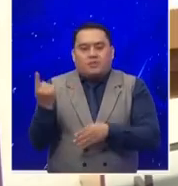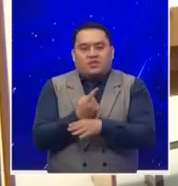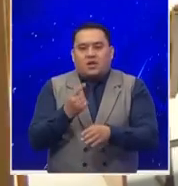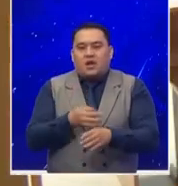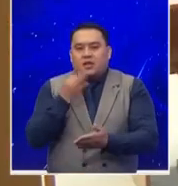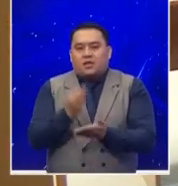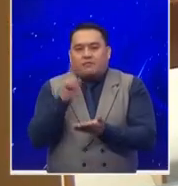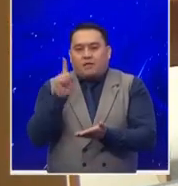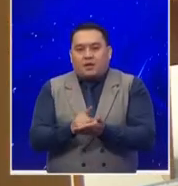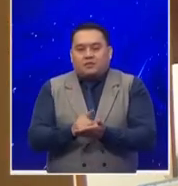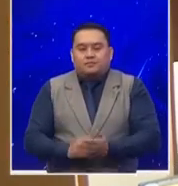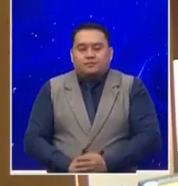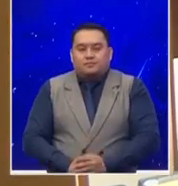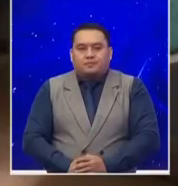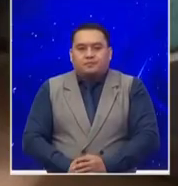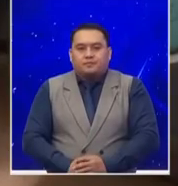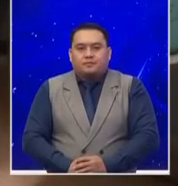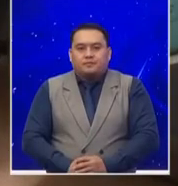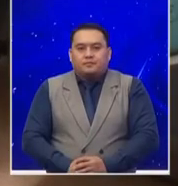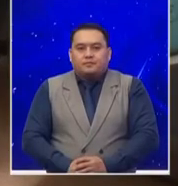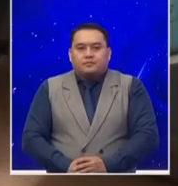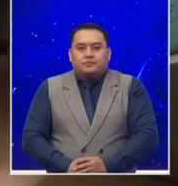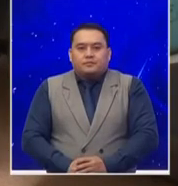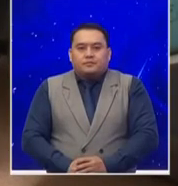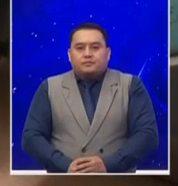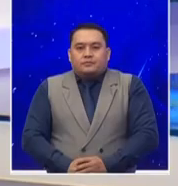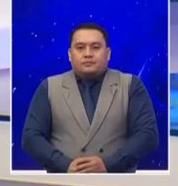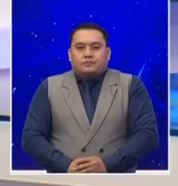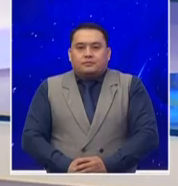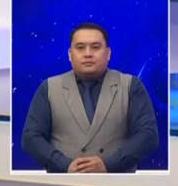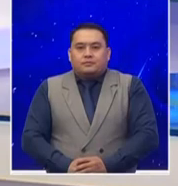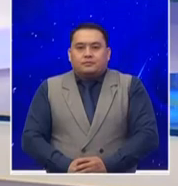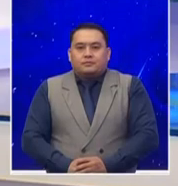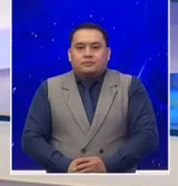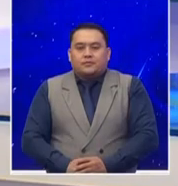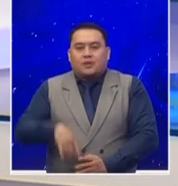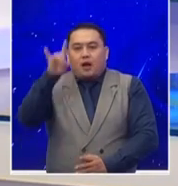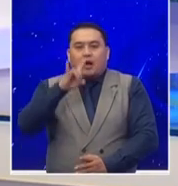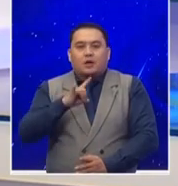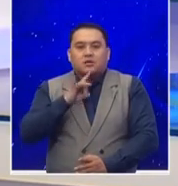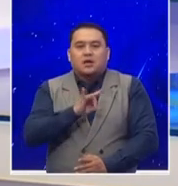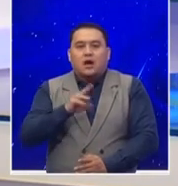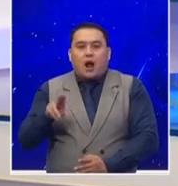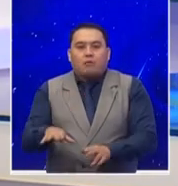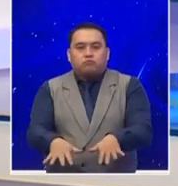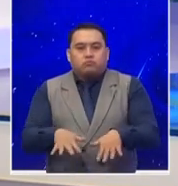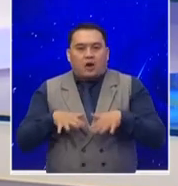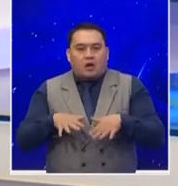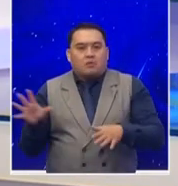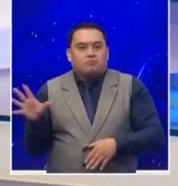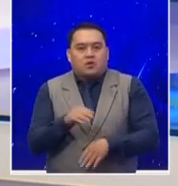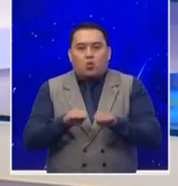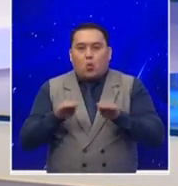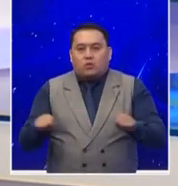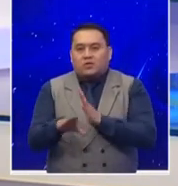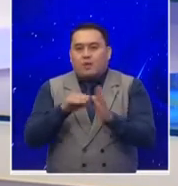кезектегі міндеті. Ұлан Серікұлы, Жетісу телеарнасы. Қазақстан Республикасы парламенті мәжілісімен барлық